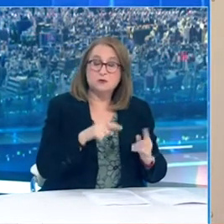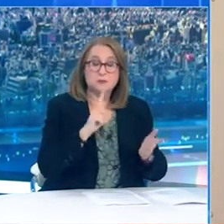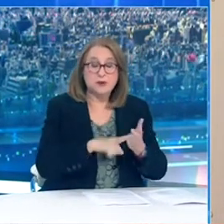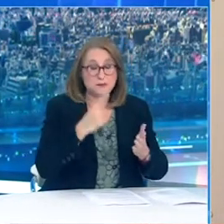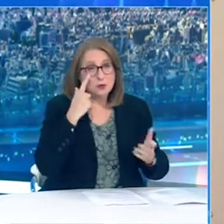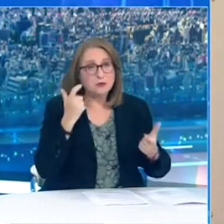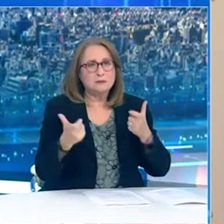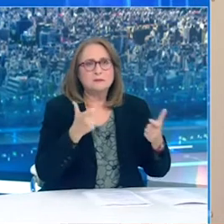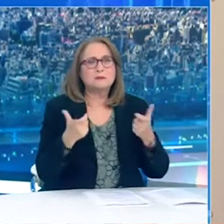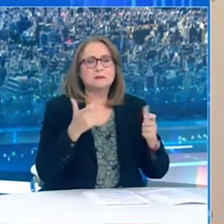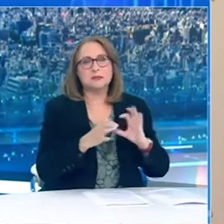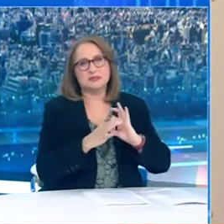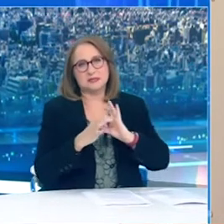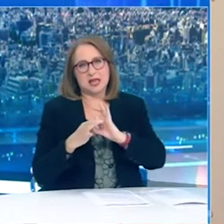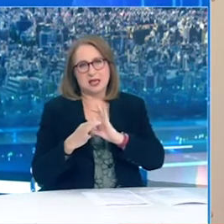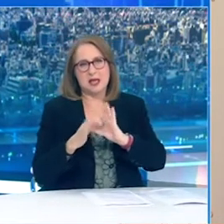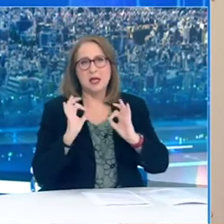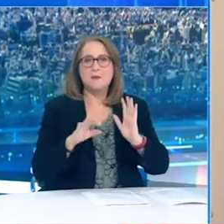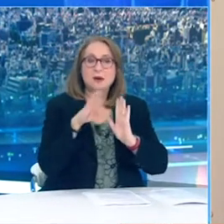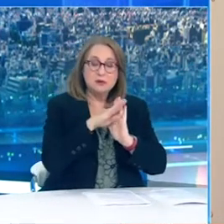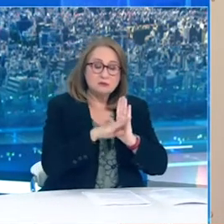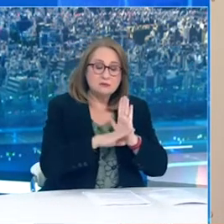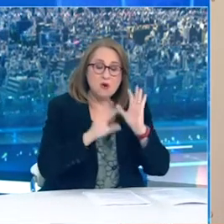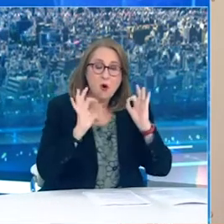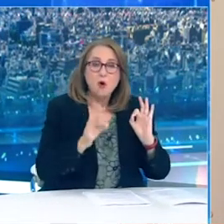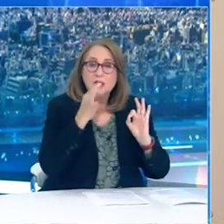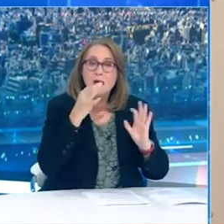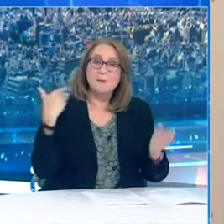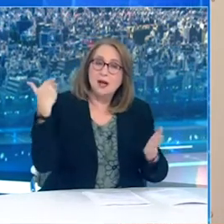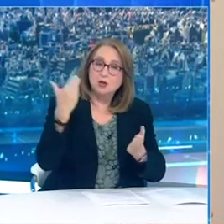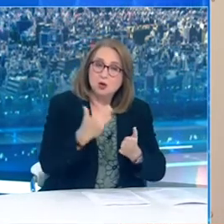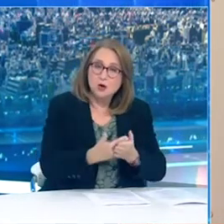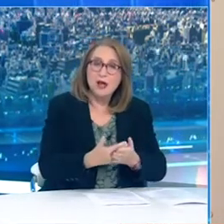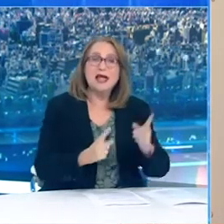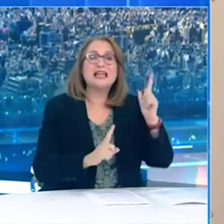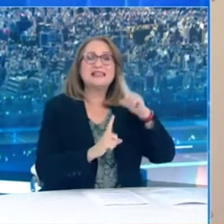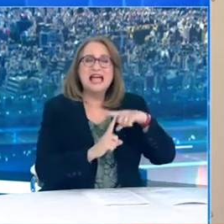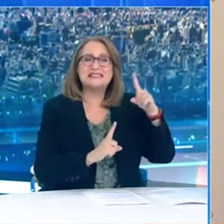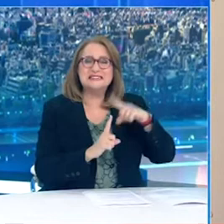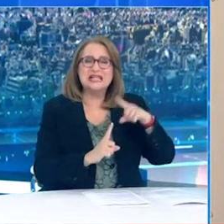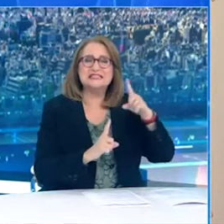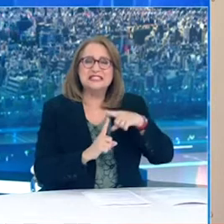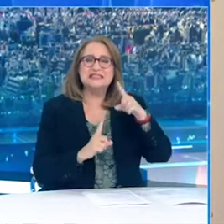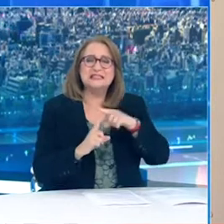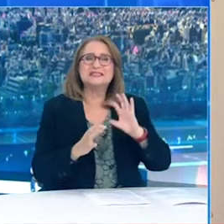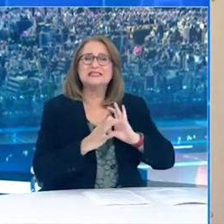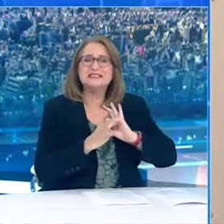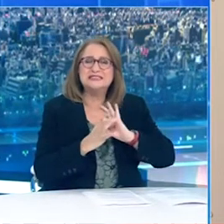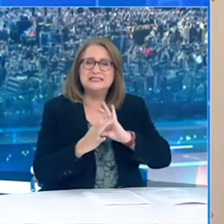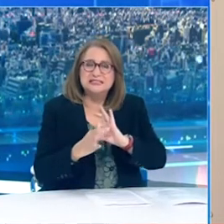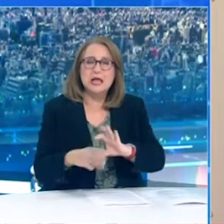επιφυλακή. Να συνεχίσουμε να τηρούμε τους υγειονομικούς κανόνες, να υποβαλόμαστε συχνά σε διαγνωστικό έλεγχο και να προγραμματίσουμε τον